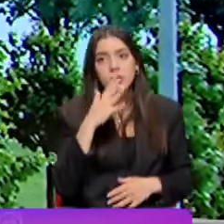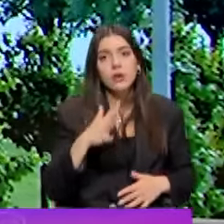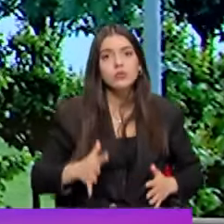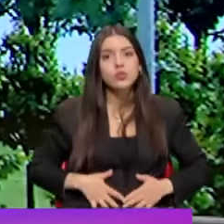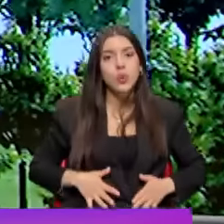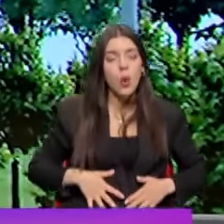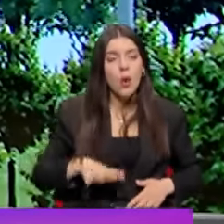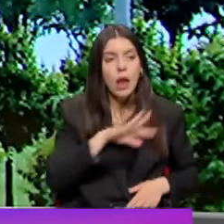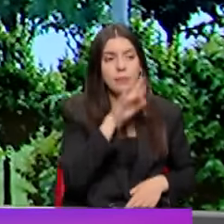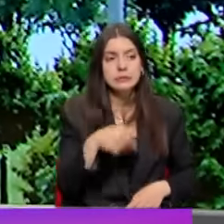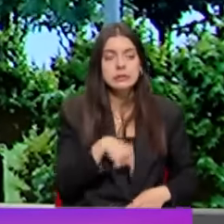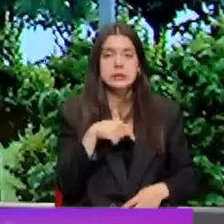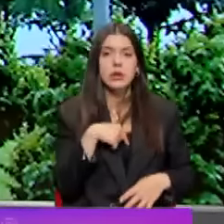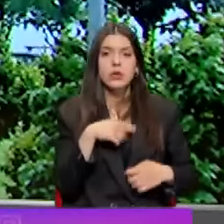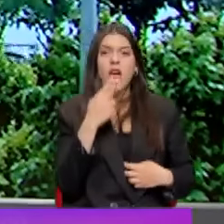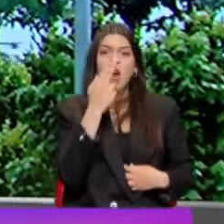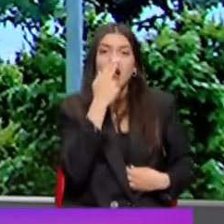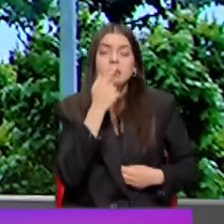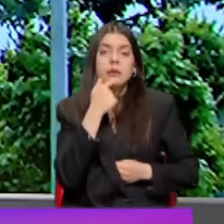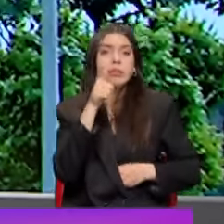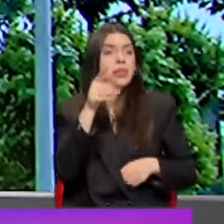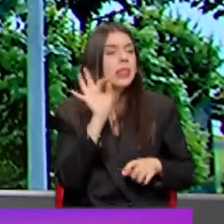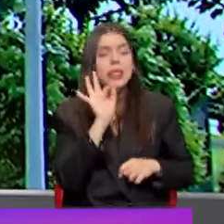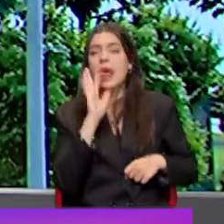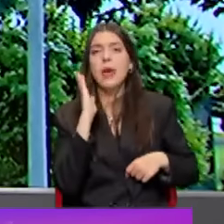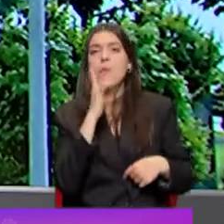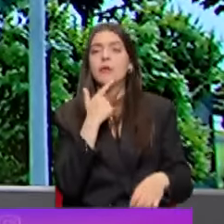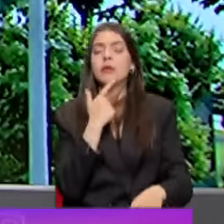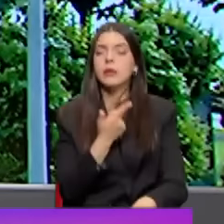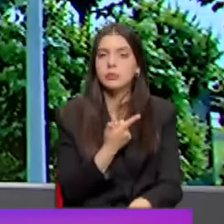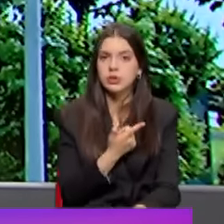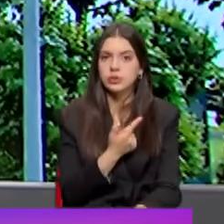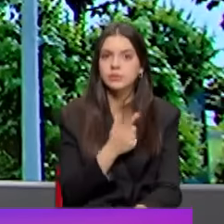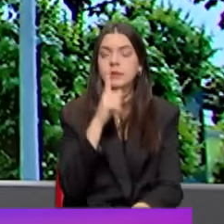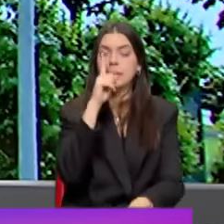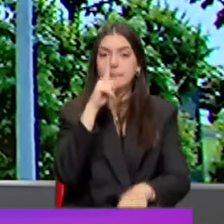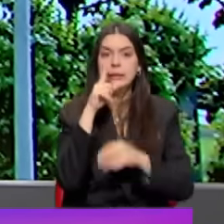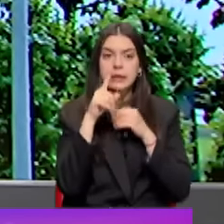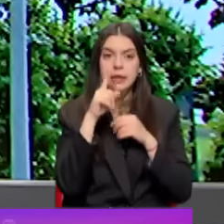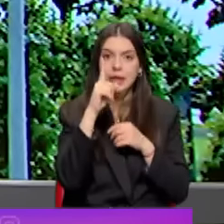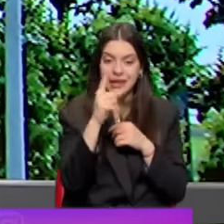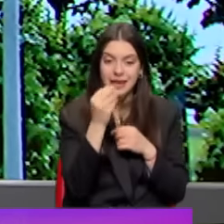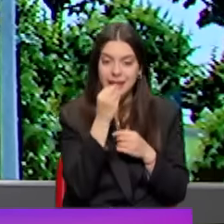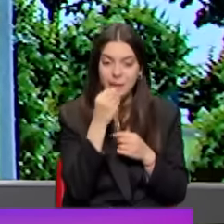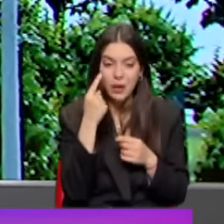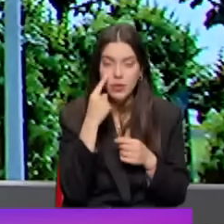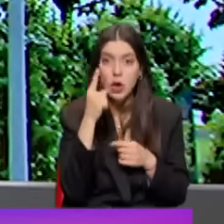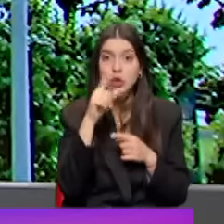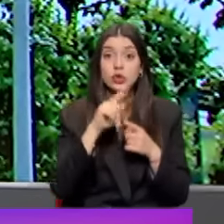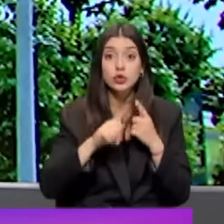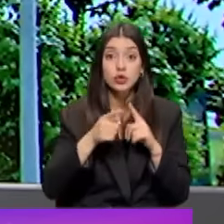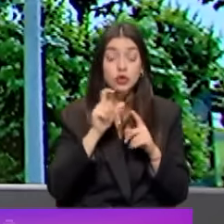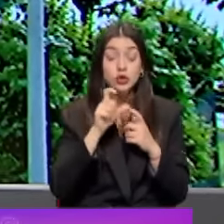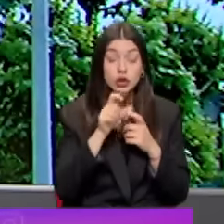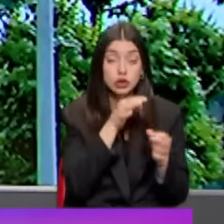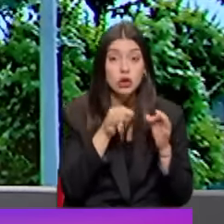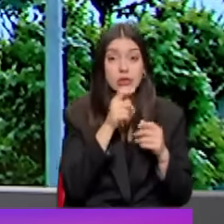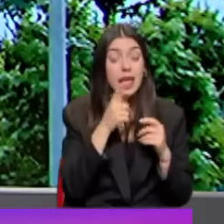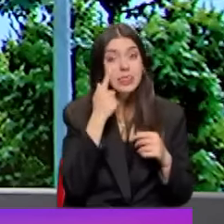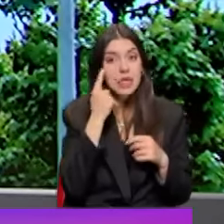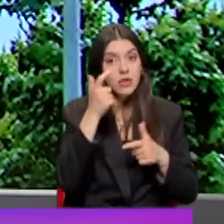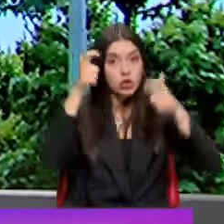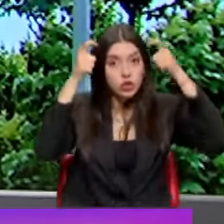diyorlar nereye böyle demiş Gülizar Biçer Karaca okullarda bir öğün ücretsiz yemek sosyal devletin görevidir bir şişe su